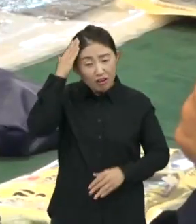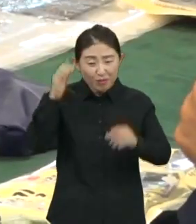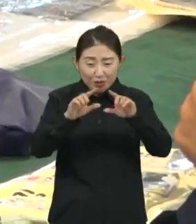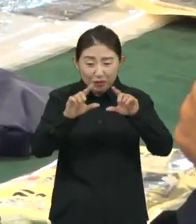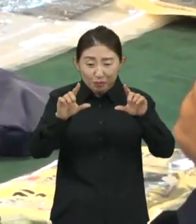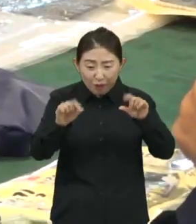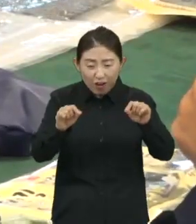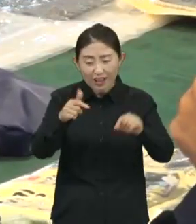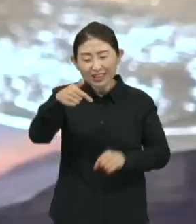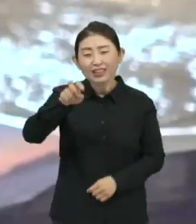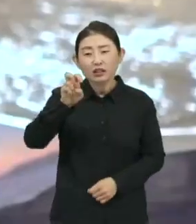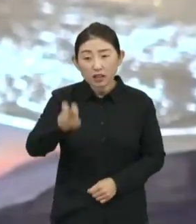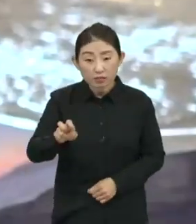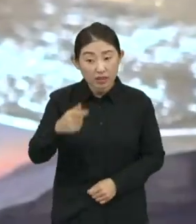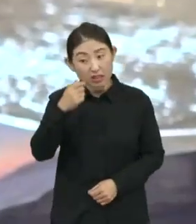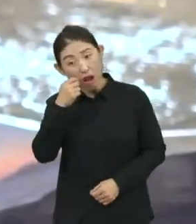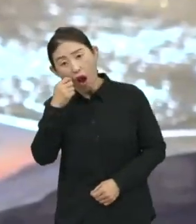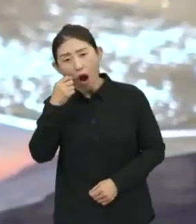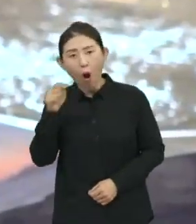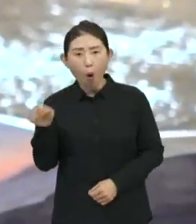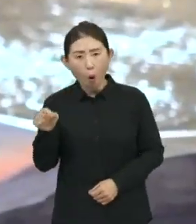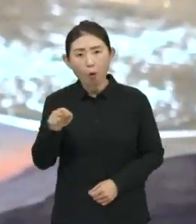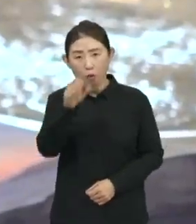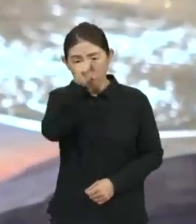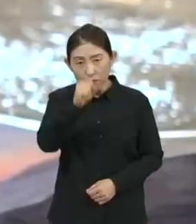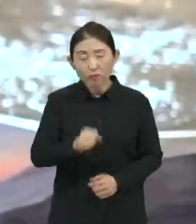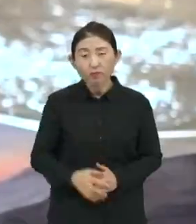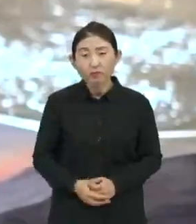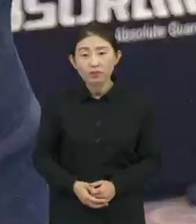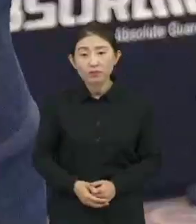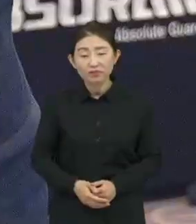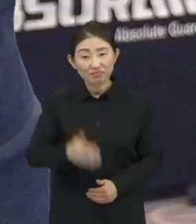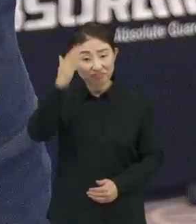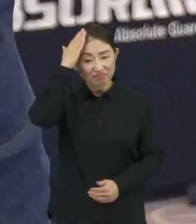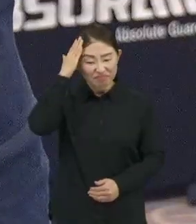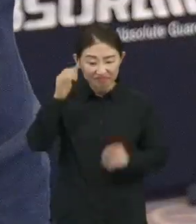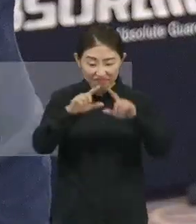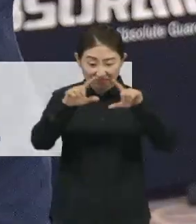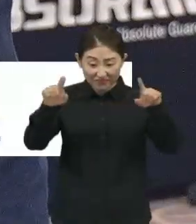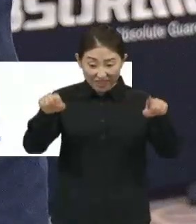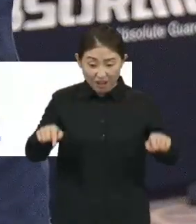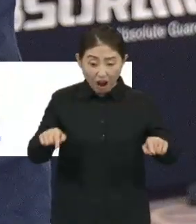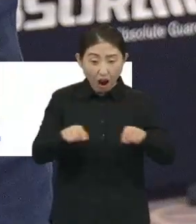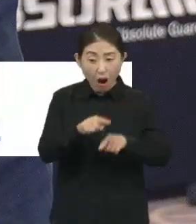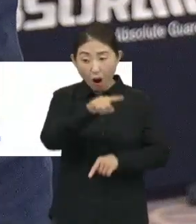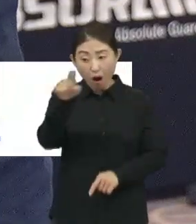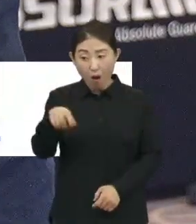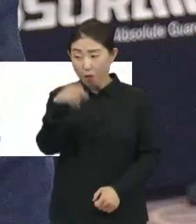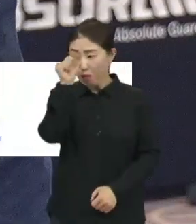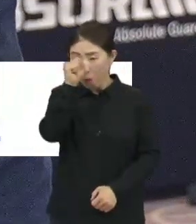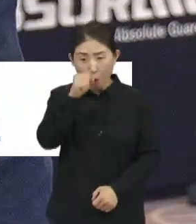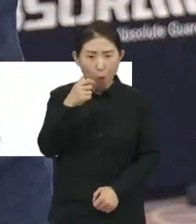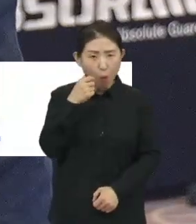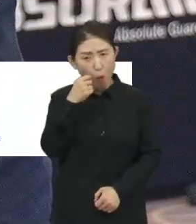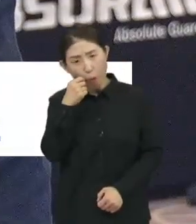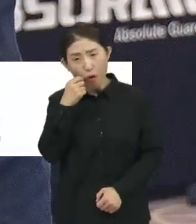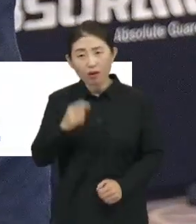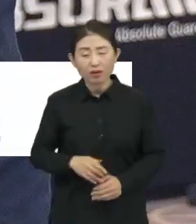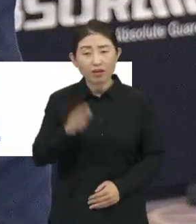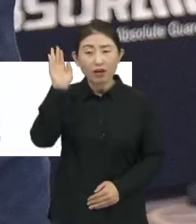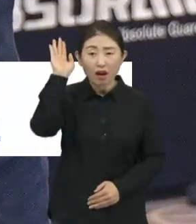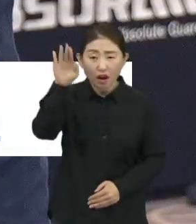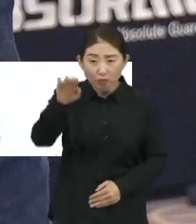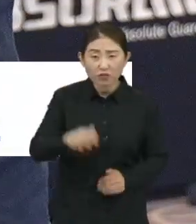불리는 김의 인기가 현장에서 뜨겁습니다. 김에 대한 관심이 이렇게 뜨거웠나? 그래서 앞으로도